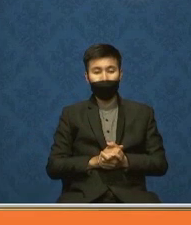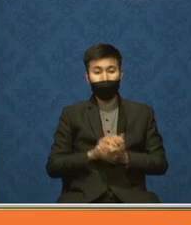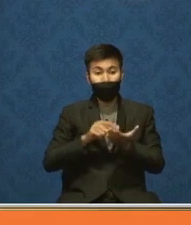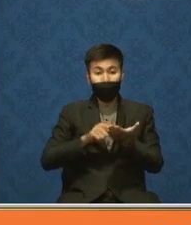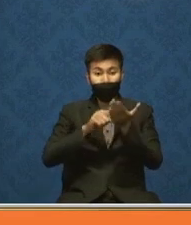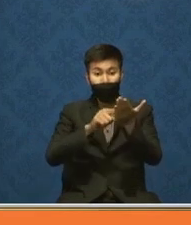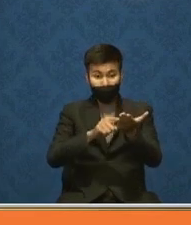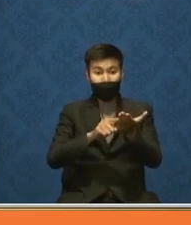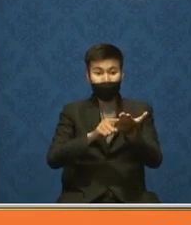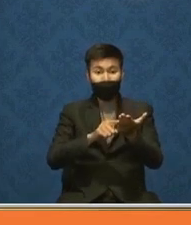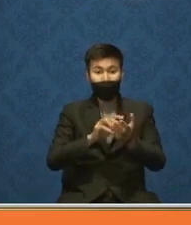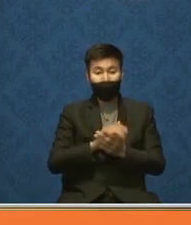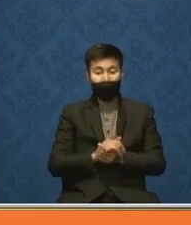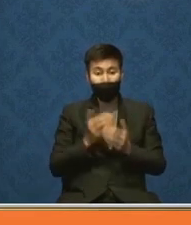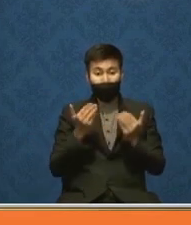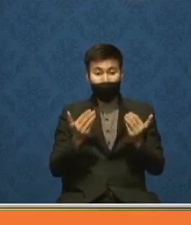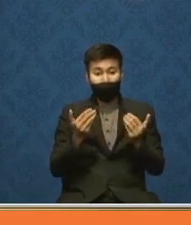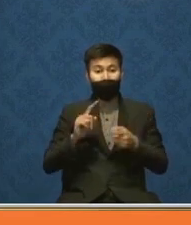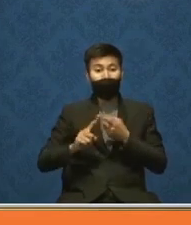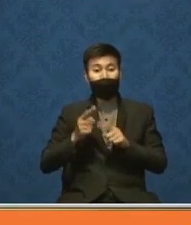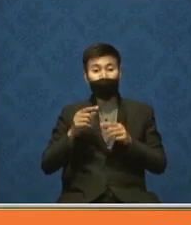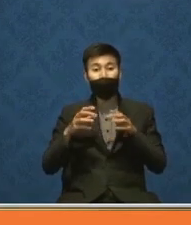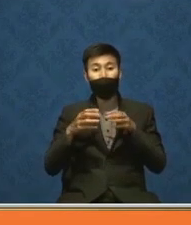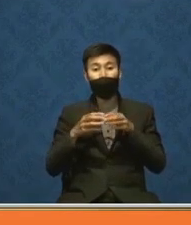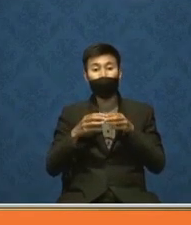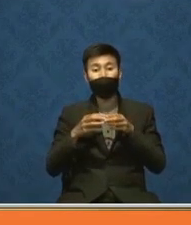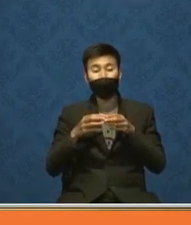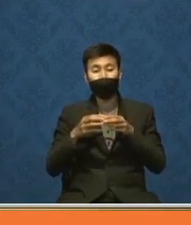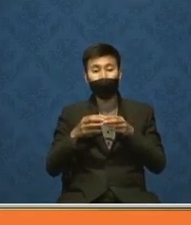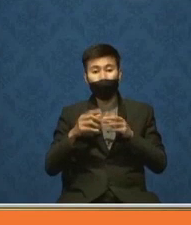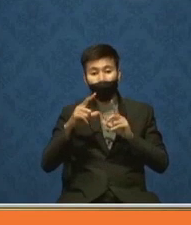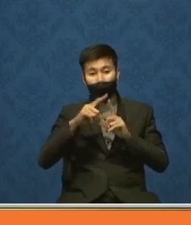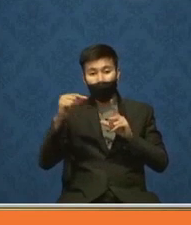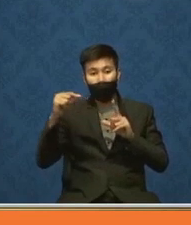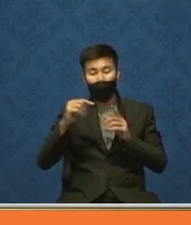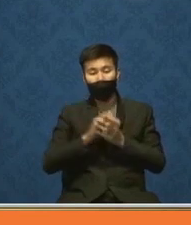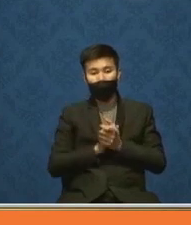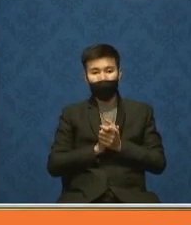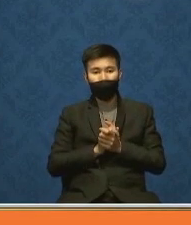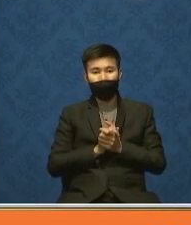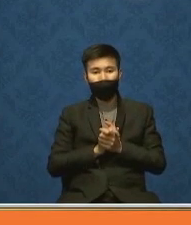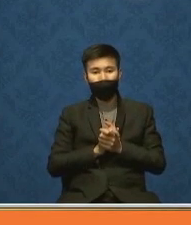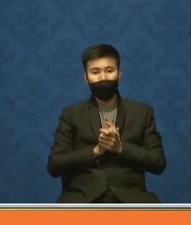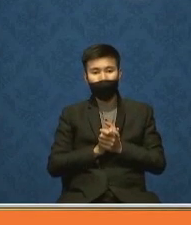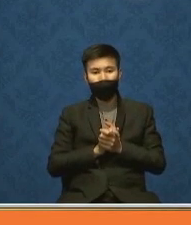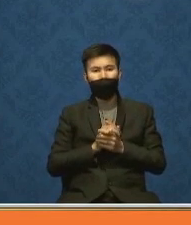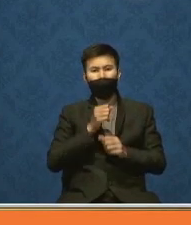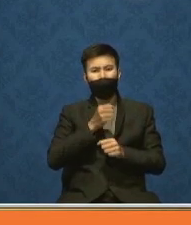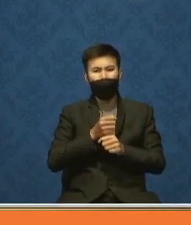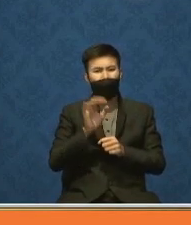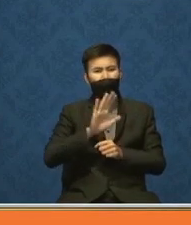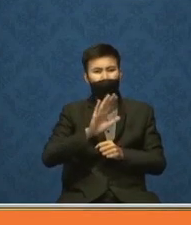ข้อเสนอของเราพรรคก้าวไกลครับนี่คือสิ่งที่เพื่อนสส.อาจารย์สุรเชษฐ์เสนอไว้ครับคือต้องเลิกสร้างโครงการที่ซ้ำซ้